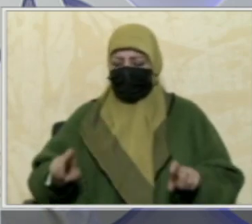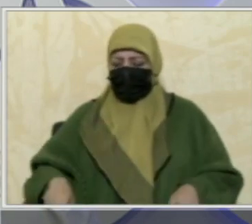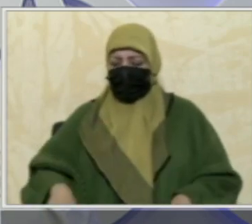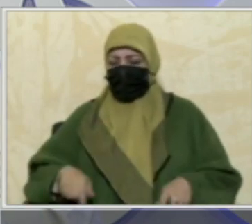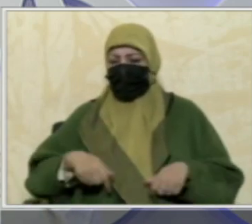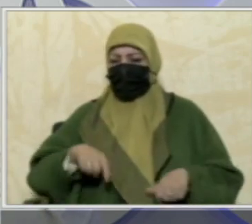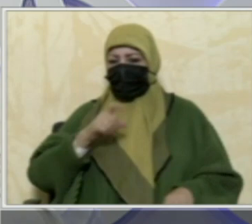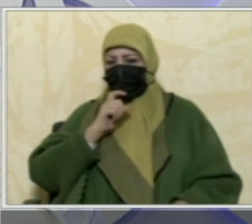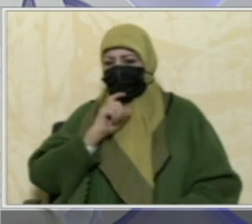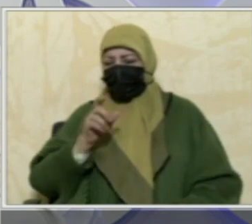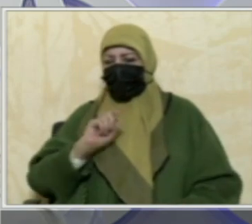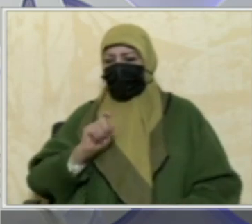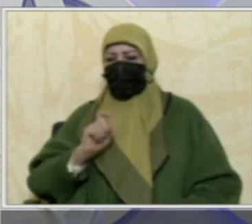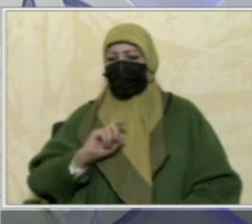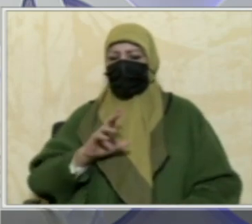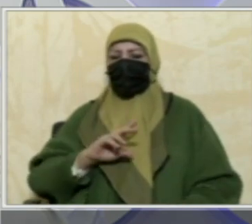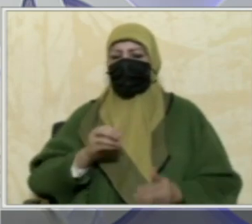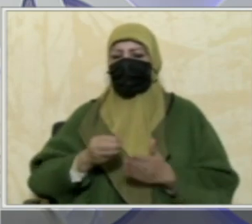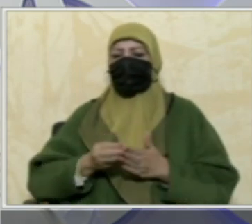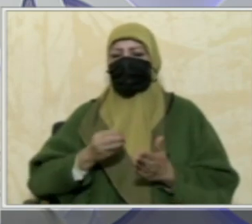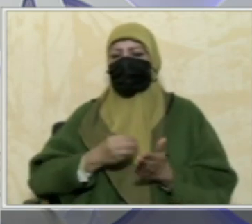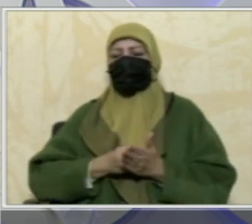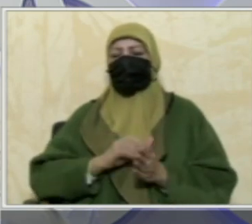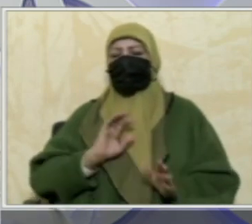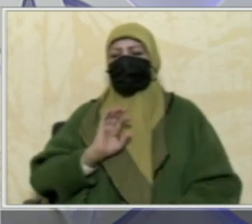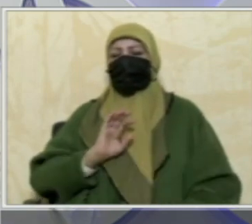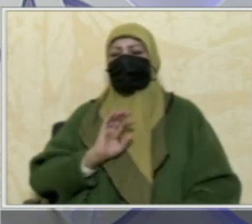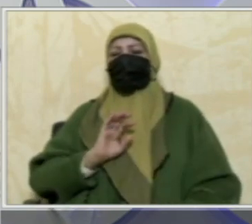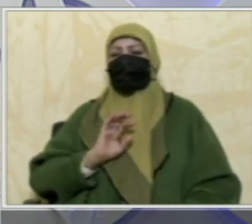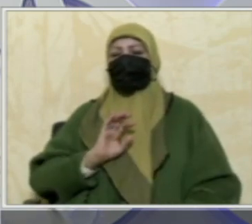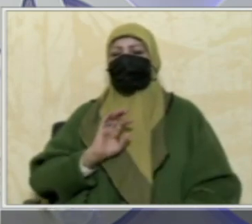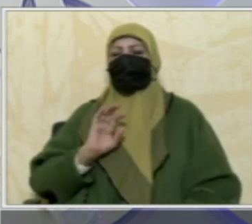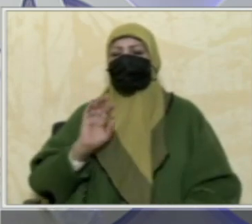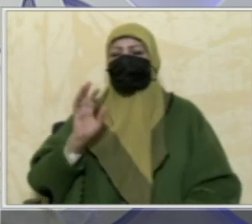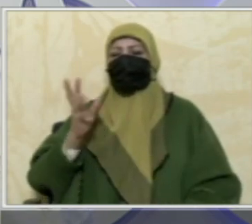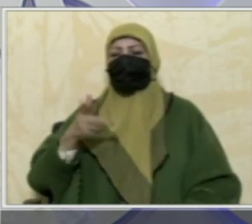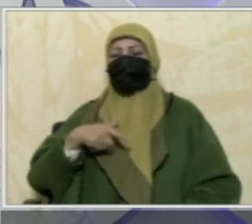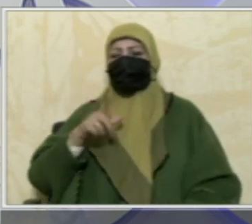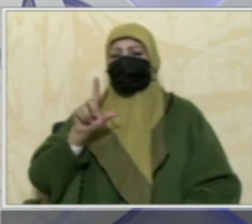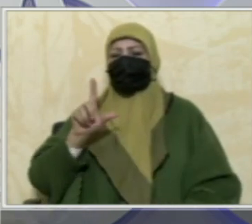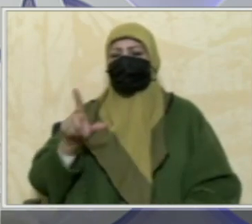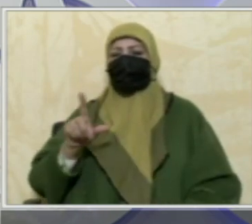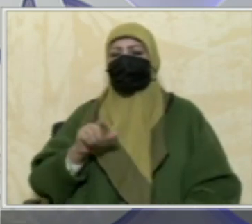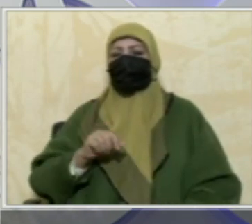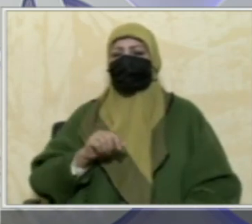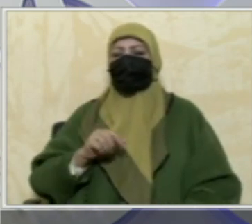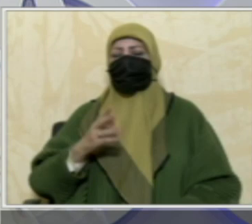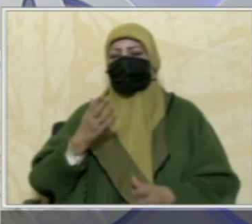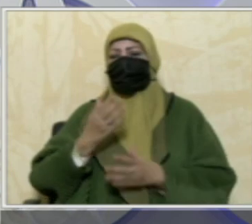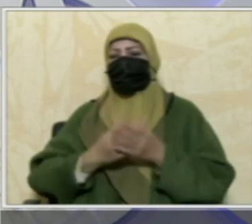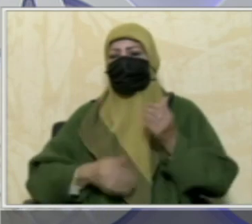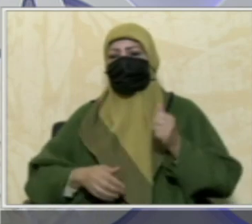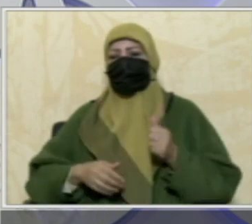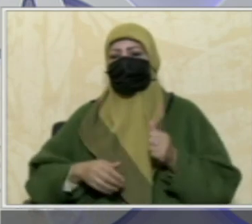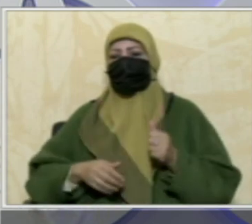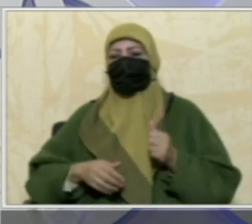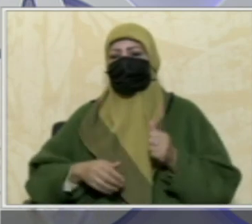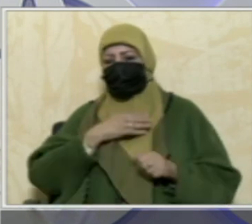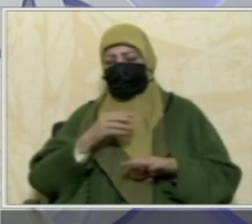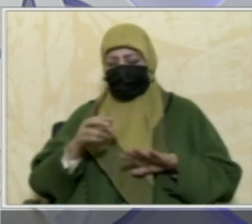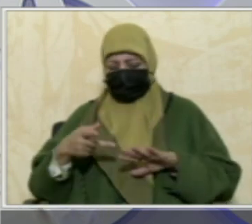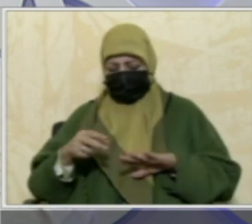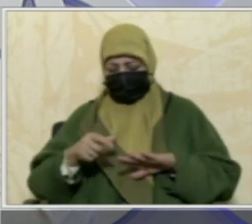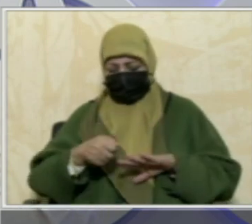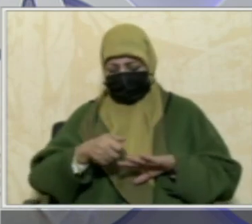تجزم ناتي الى بنت ليبيا قالت لي ابني سيضحي لكن مشكلته اقلم اظفر انا اقول هذه